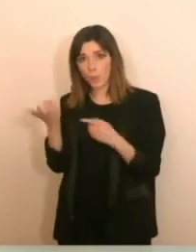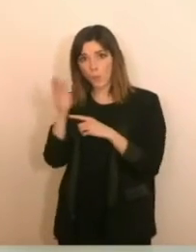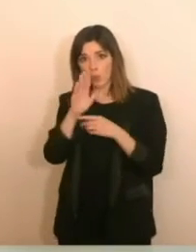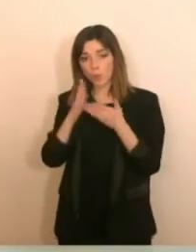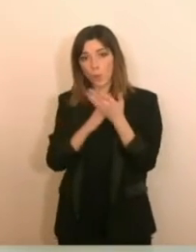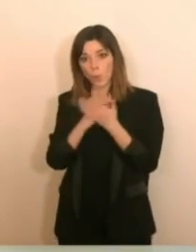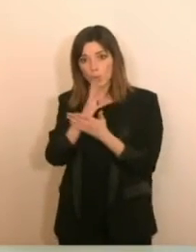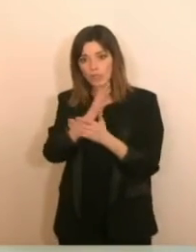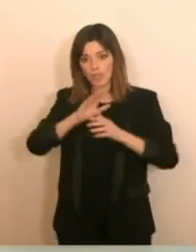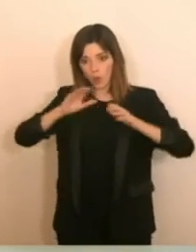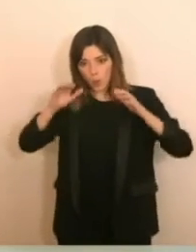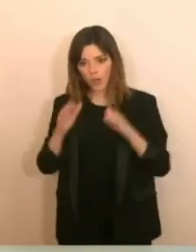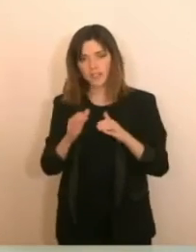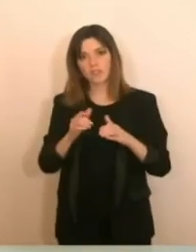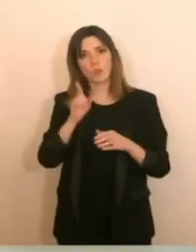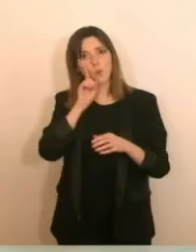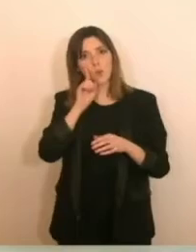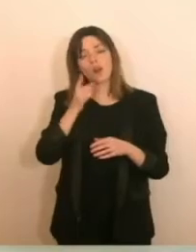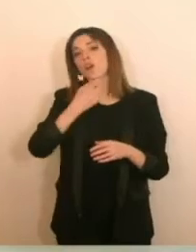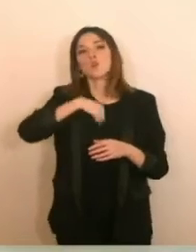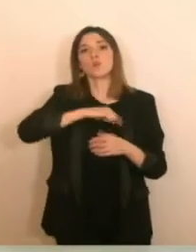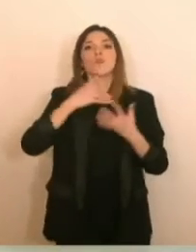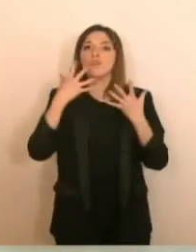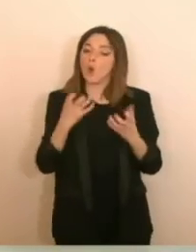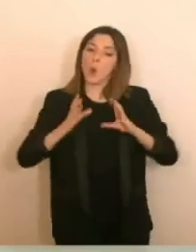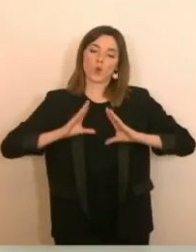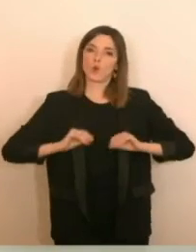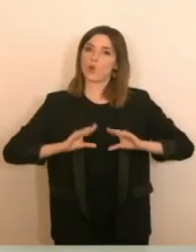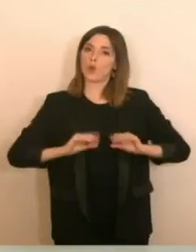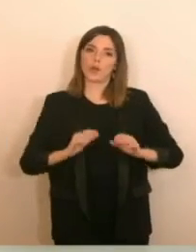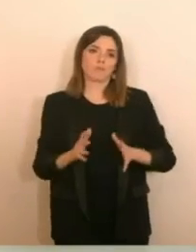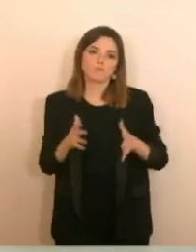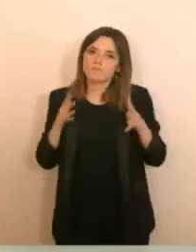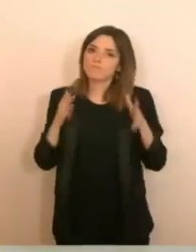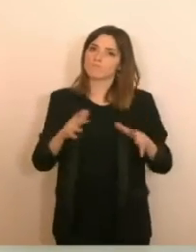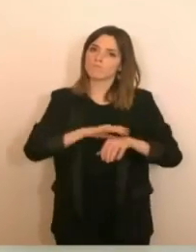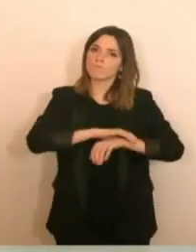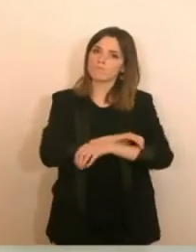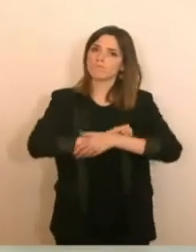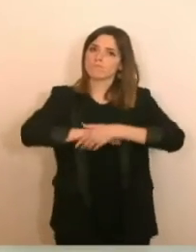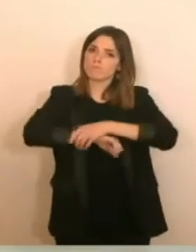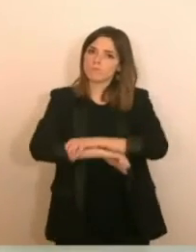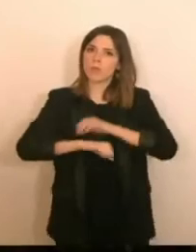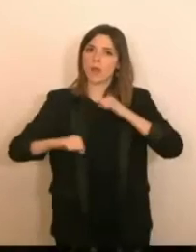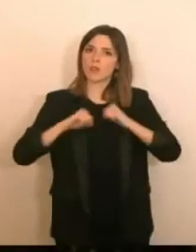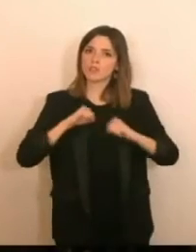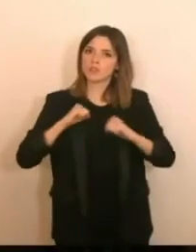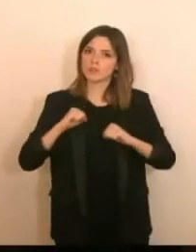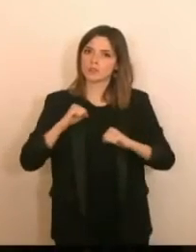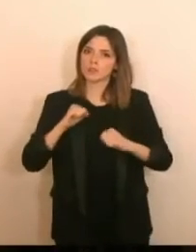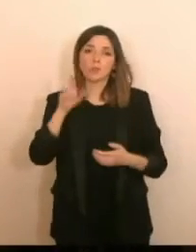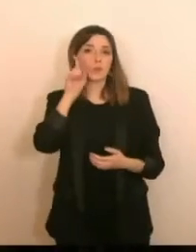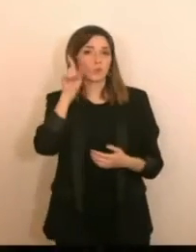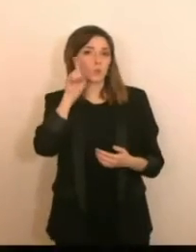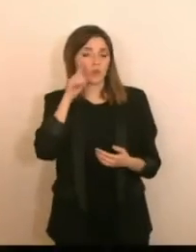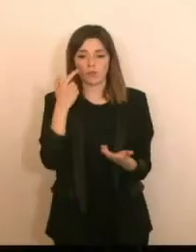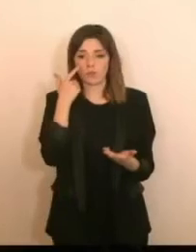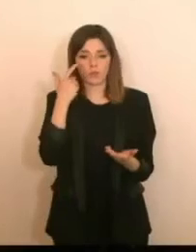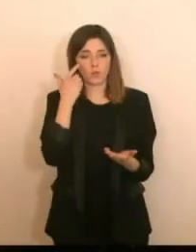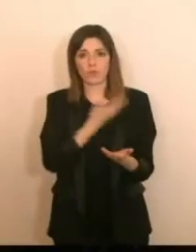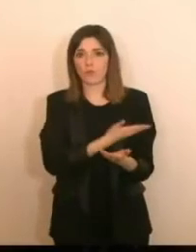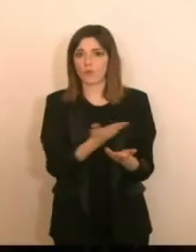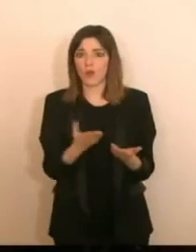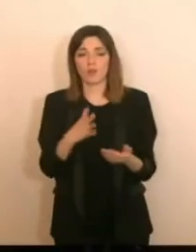c'est parce qu'on a envie d'améliorer le quotidien de nos concitoyens parce qu'on sait qu'il ya des difficultés parce qu'on a envie d'essayer